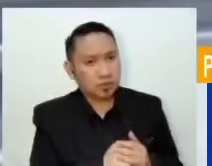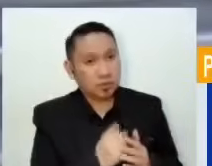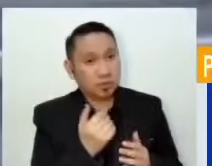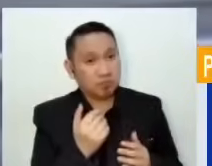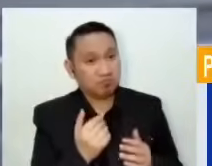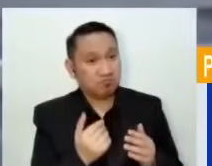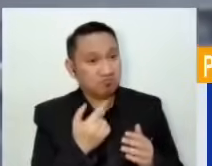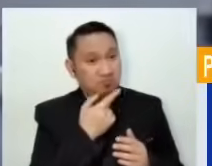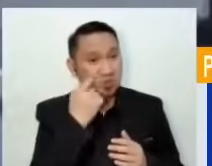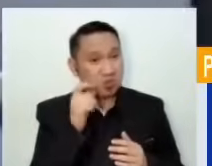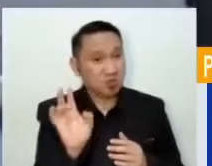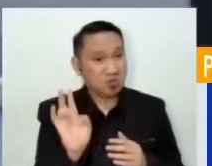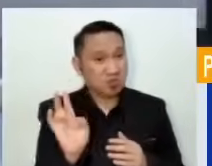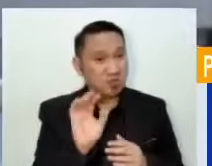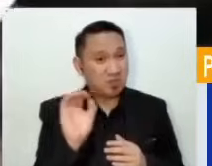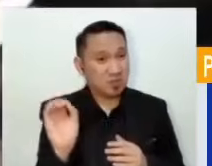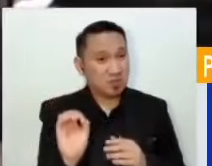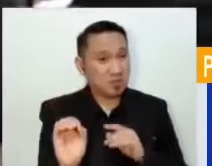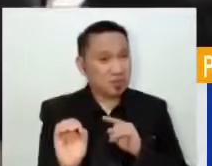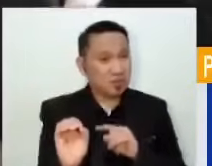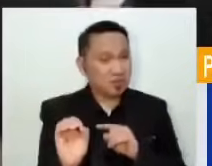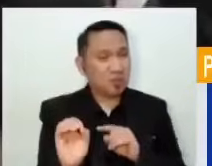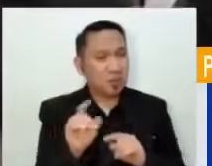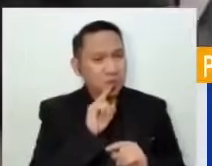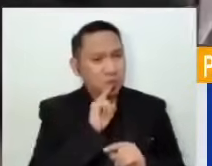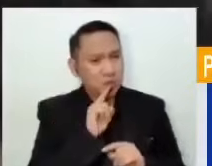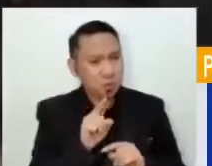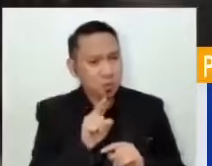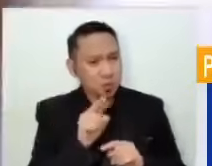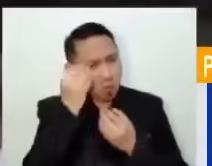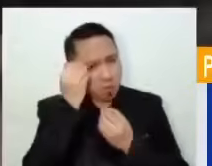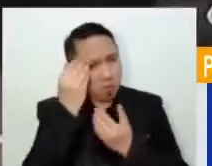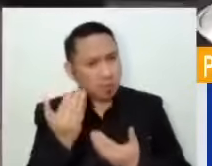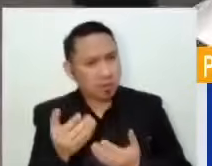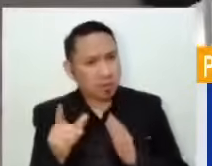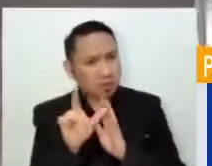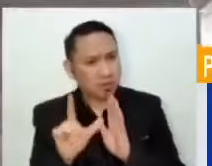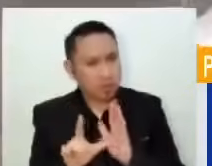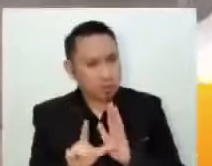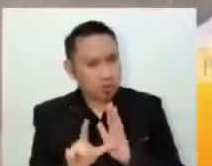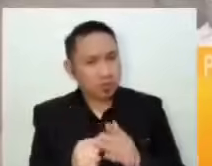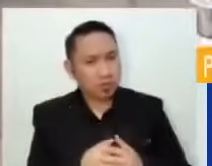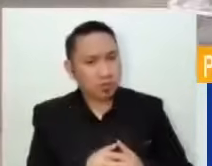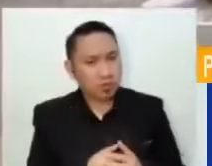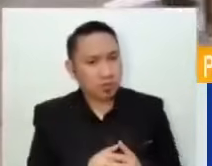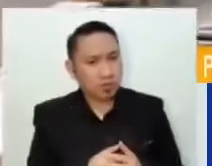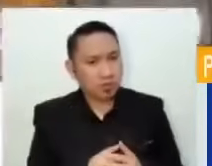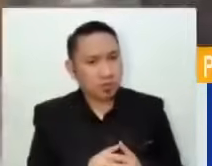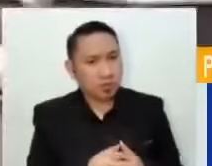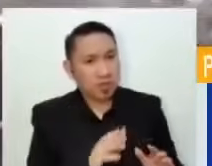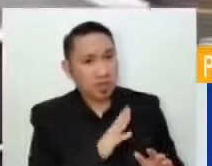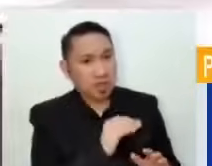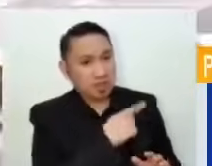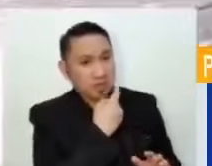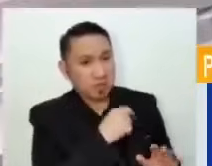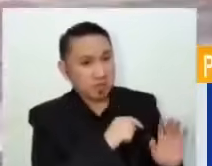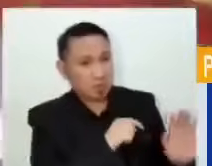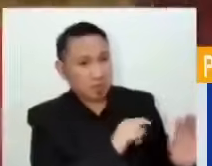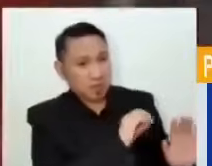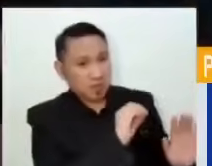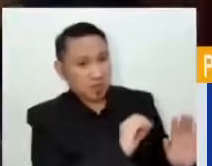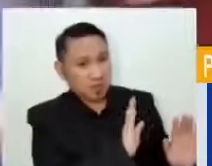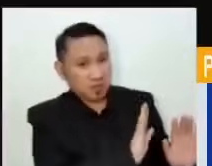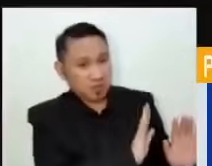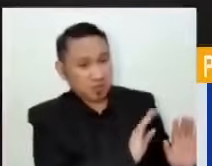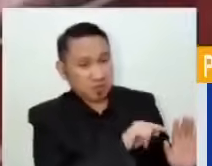70% na sumunod po dito sa modernization. Dahil lamang po sa dikta ng isang tao ay mapapaliwala. Hindi